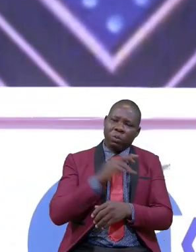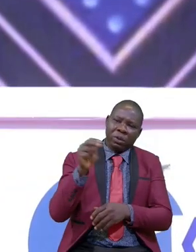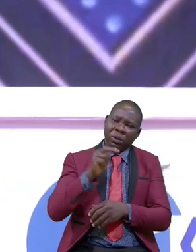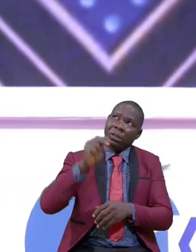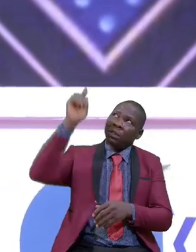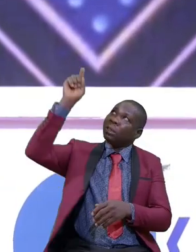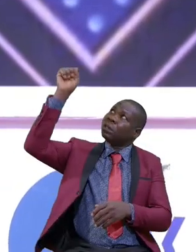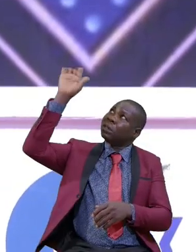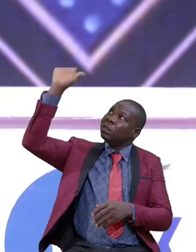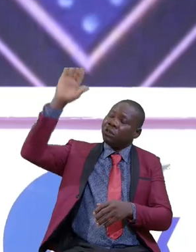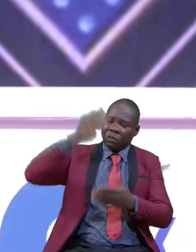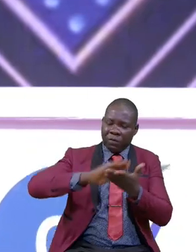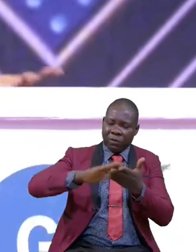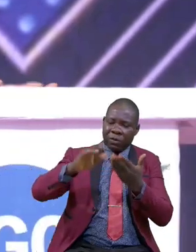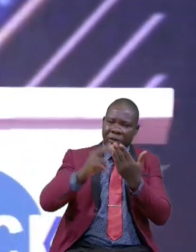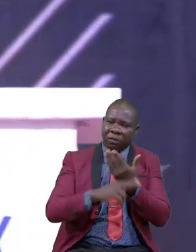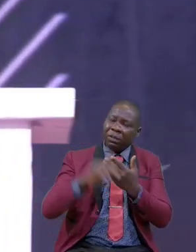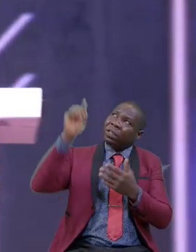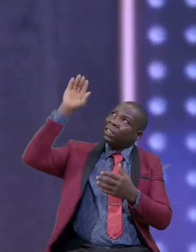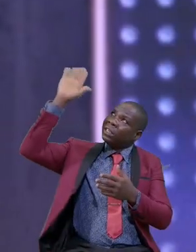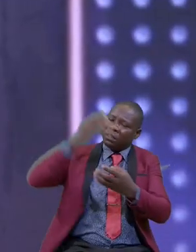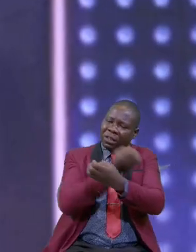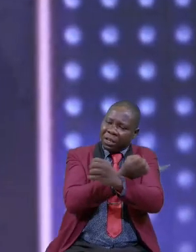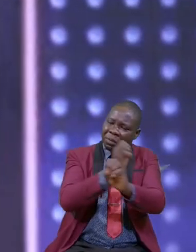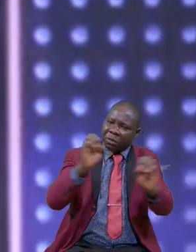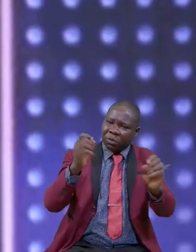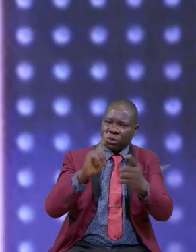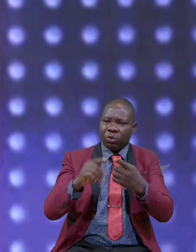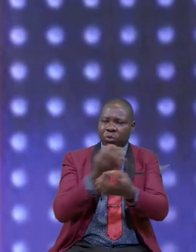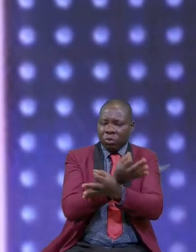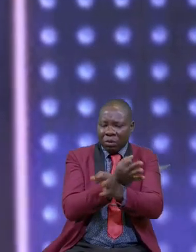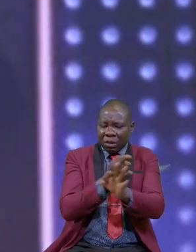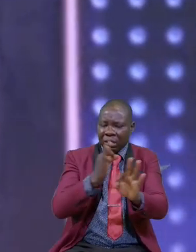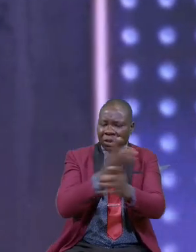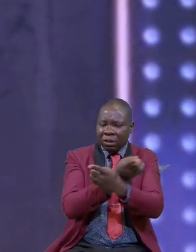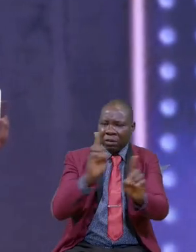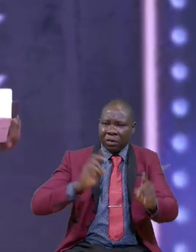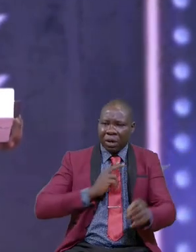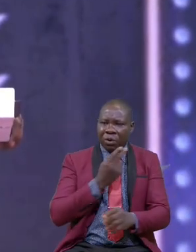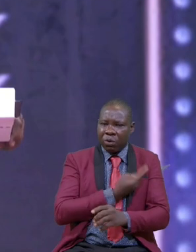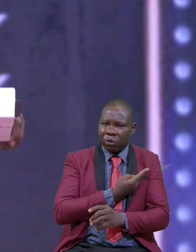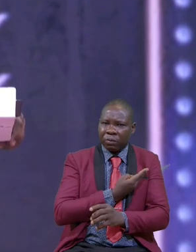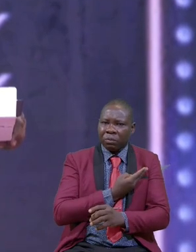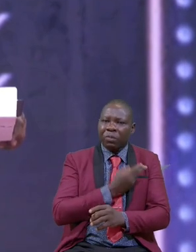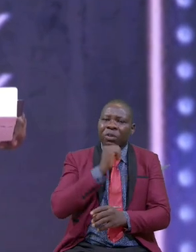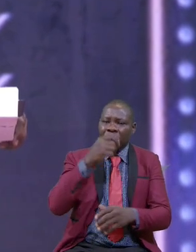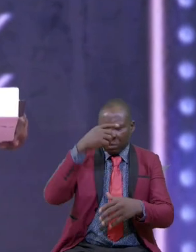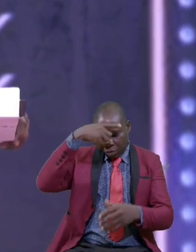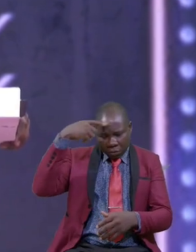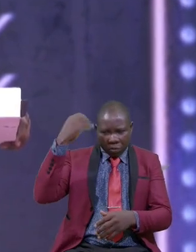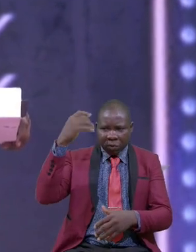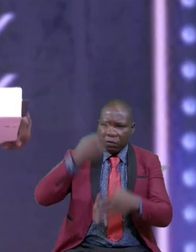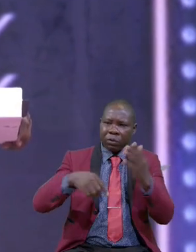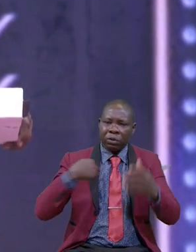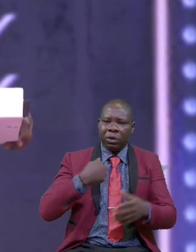son émancipation pour nous délivrer. Et tout cela, c'est par la grâce. Pas par ce que nous avons fait. En